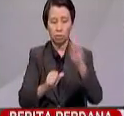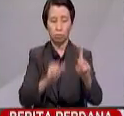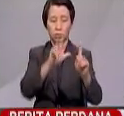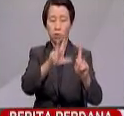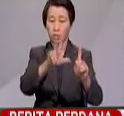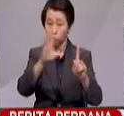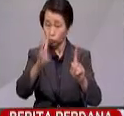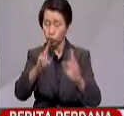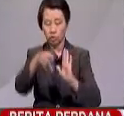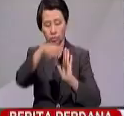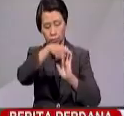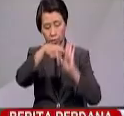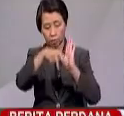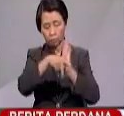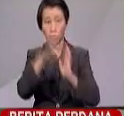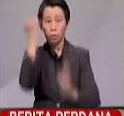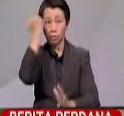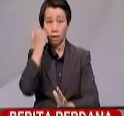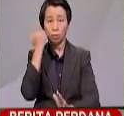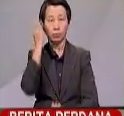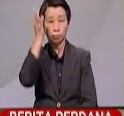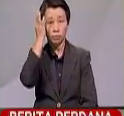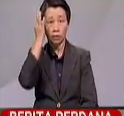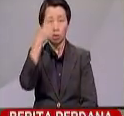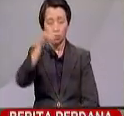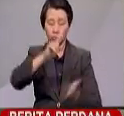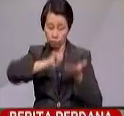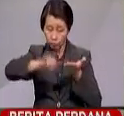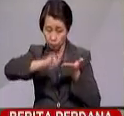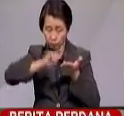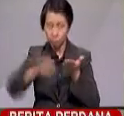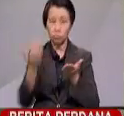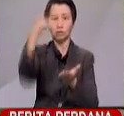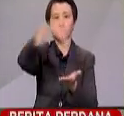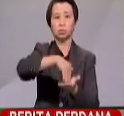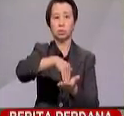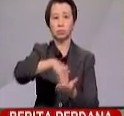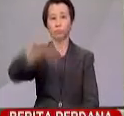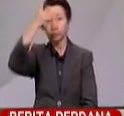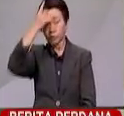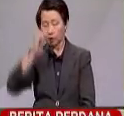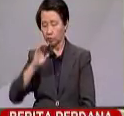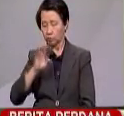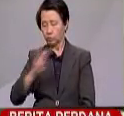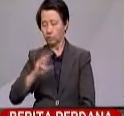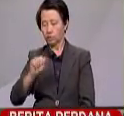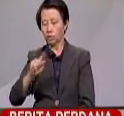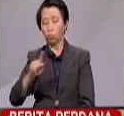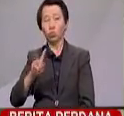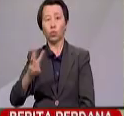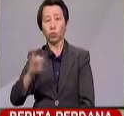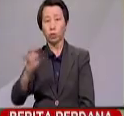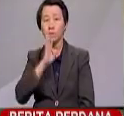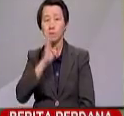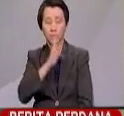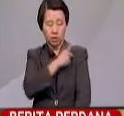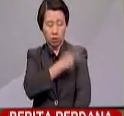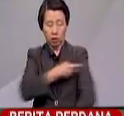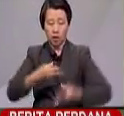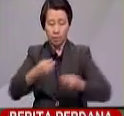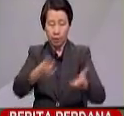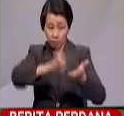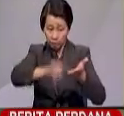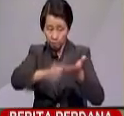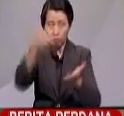137 Peraturan-Peraturan Mahkamah Persekutuan untuk disemak semula. Datuk Muhammad Zawawi berkata kuasa memberi